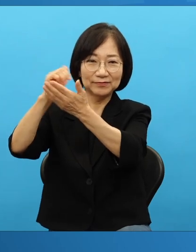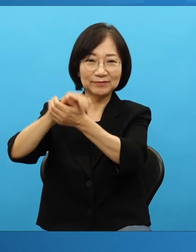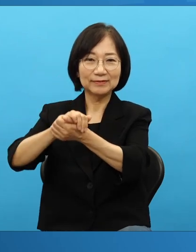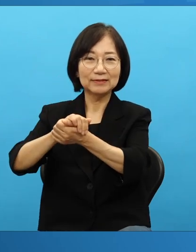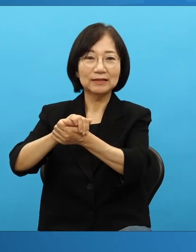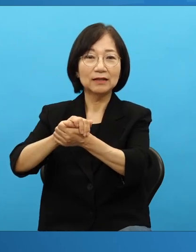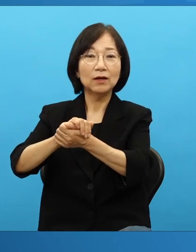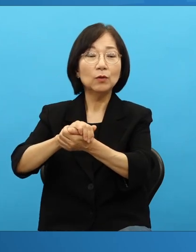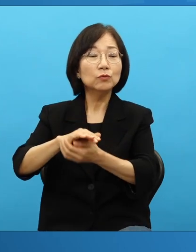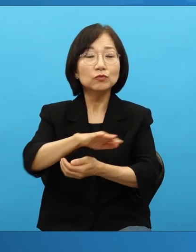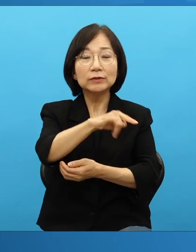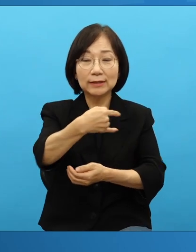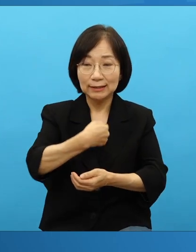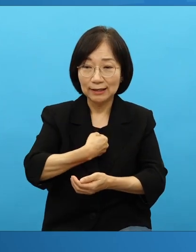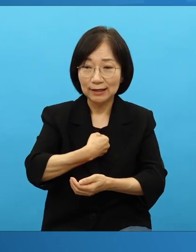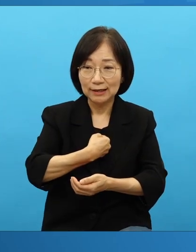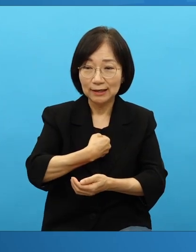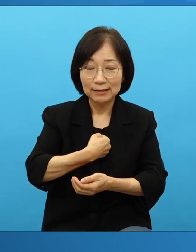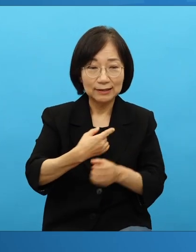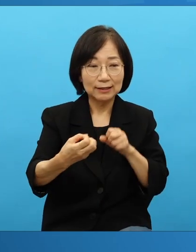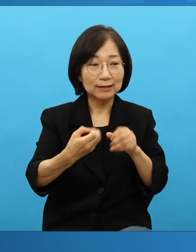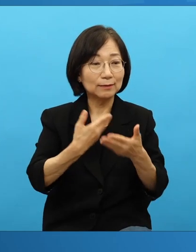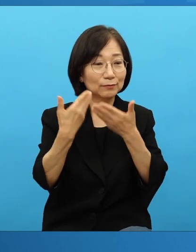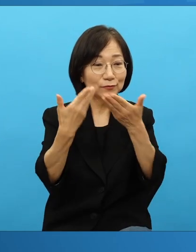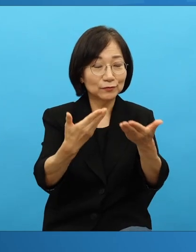드디어 나를 초월하는